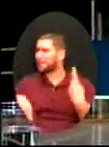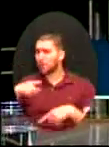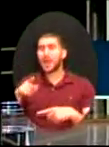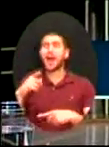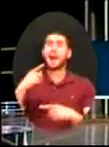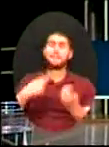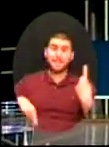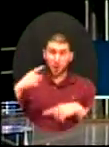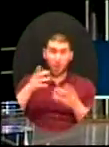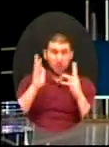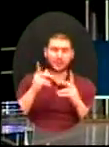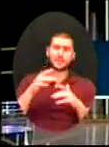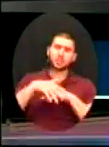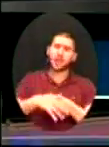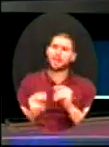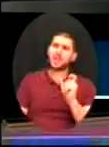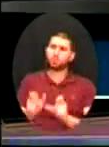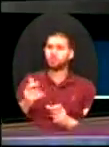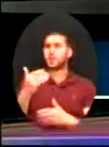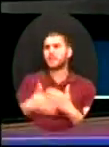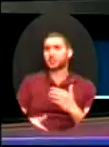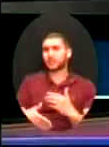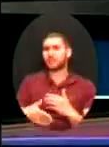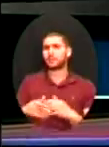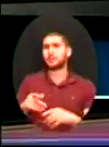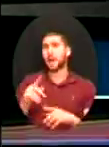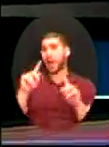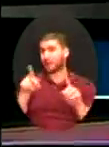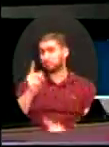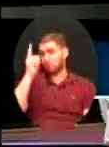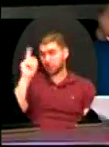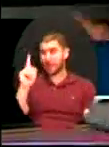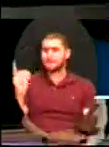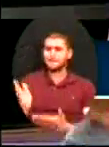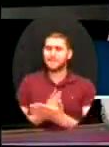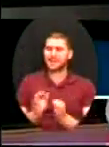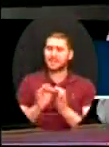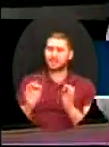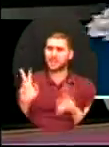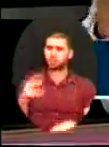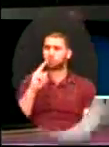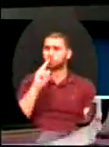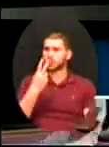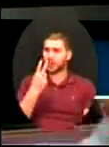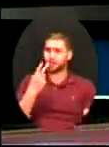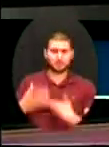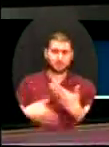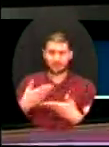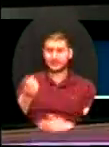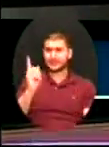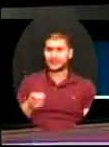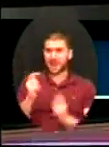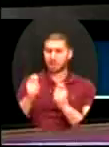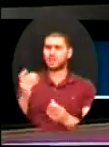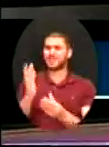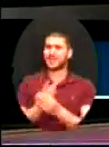תגרום להרבה חבר'ה, שבסופו של דבר, אגב, מי שלא יודע, מכינה נפתחת, יש לה שנתיים שהיא רצה, היא צריכה להגיש